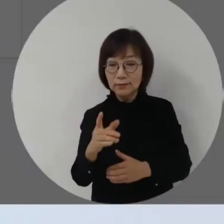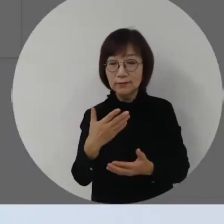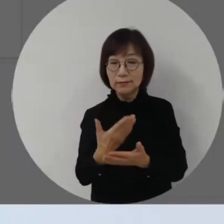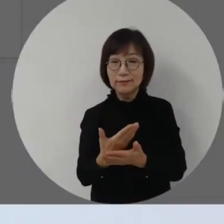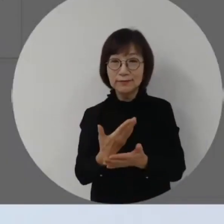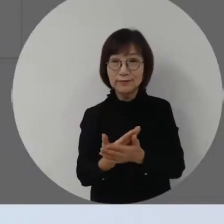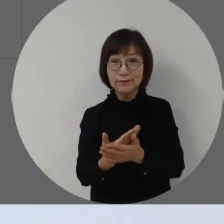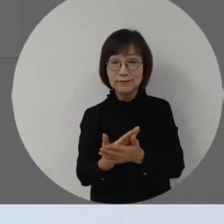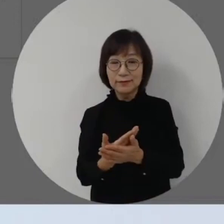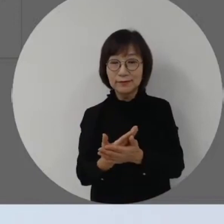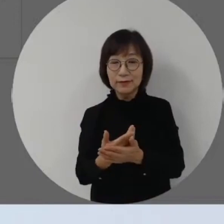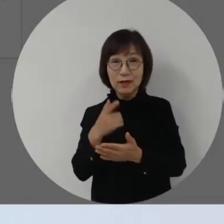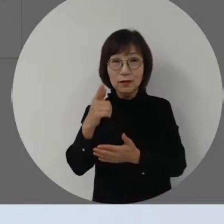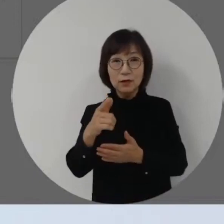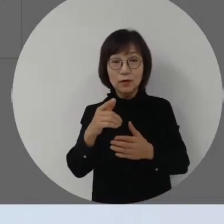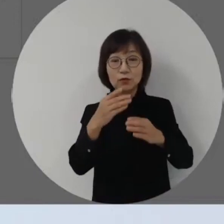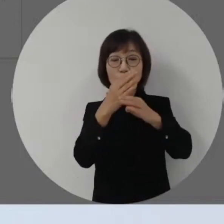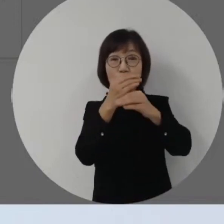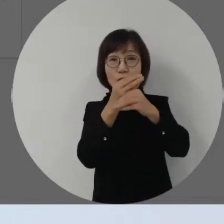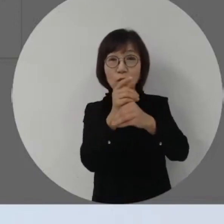붙여넣기